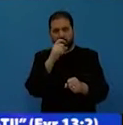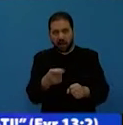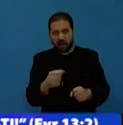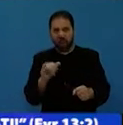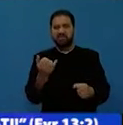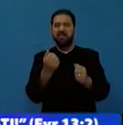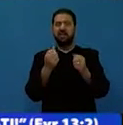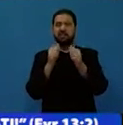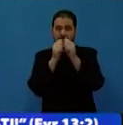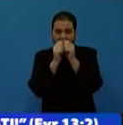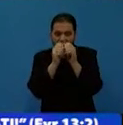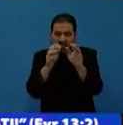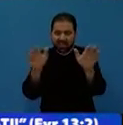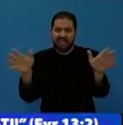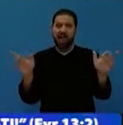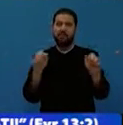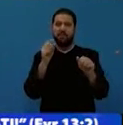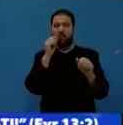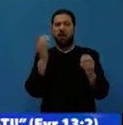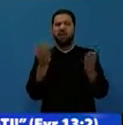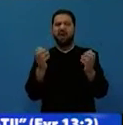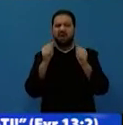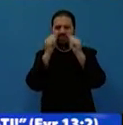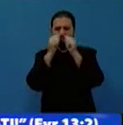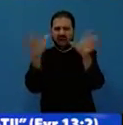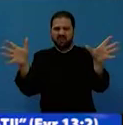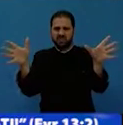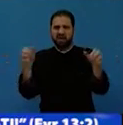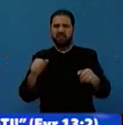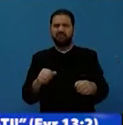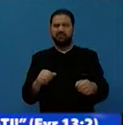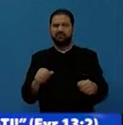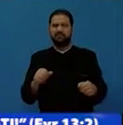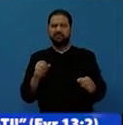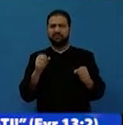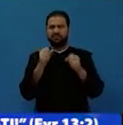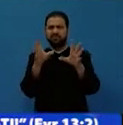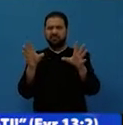să binecuvântăm pe cei care ne blestemă și